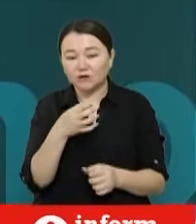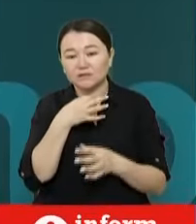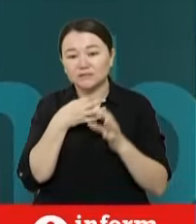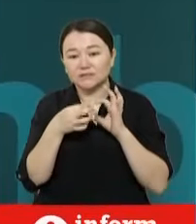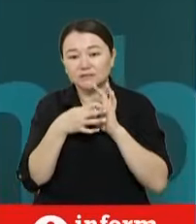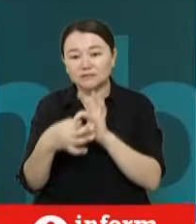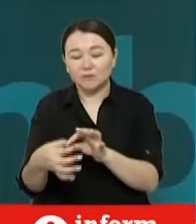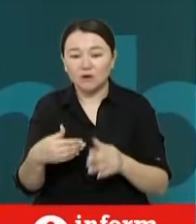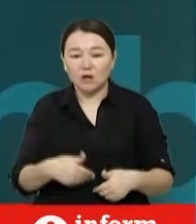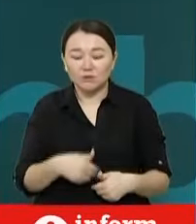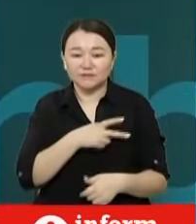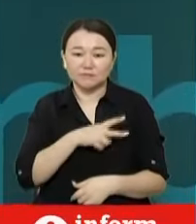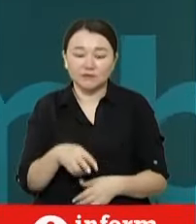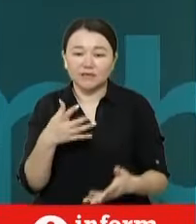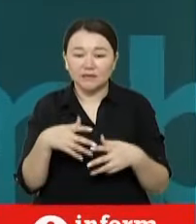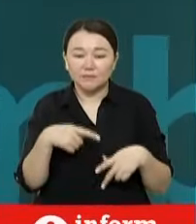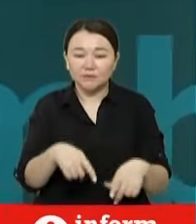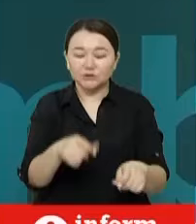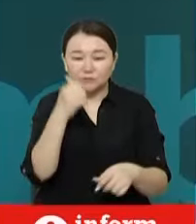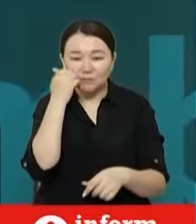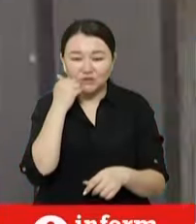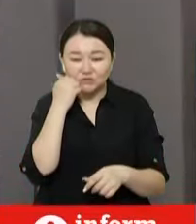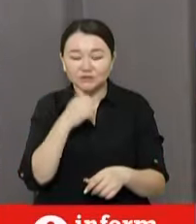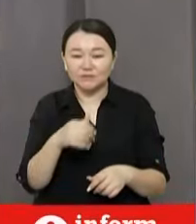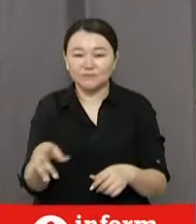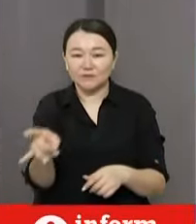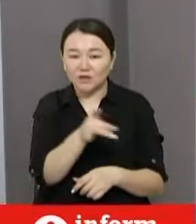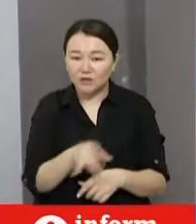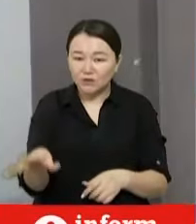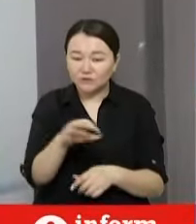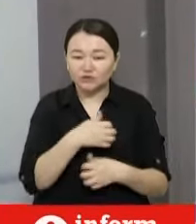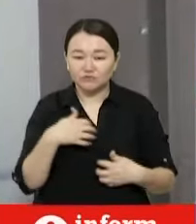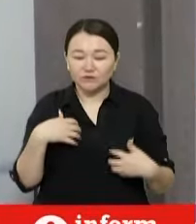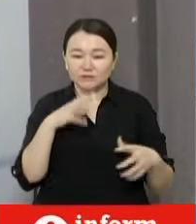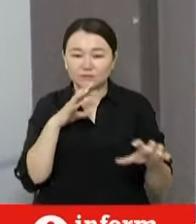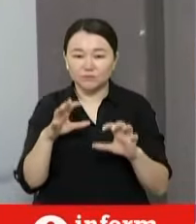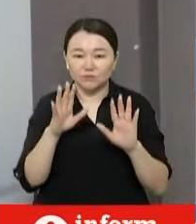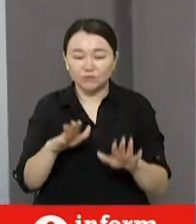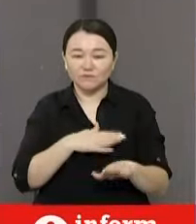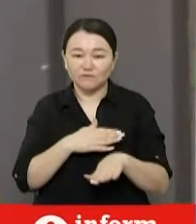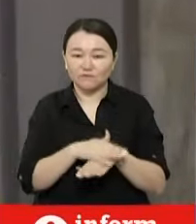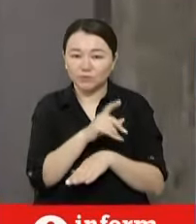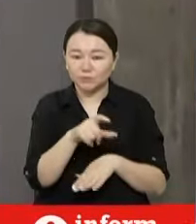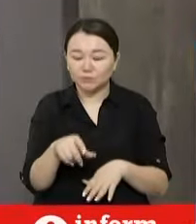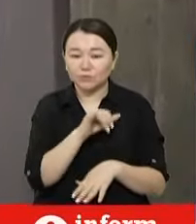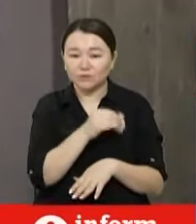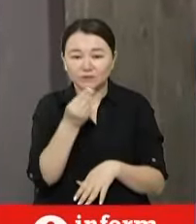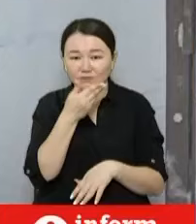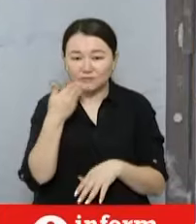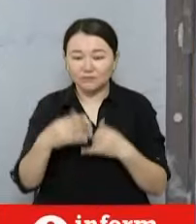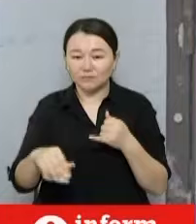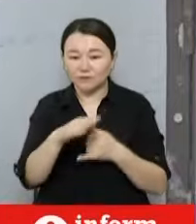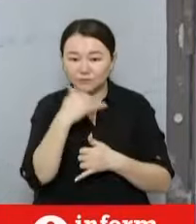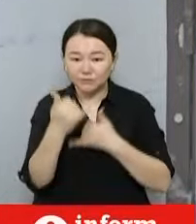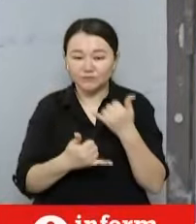обречённые на голодную смерть или бегающий по жилым микрорайонам эти животные становятся заботой только волонтёров но них площадей